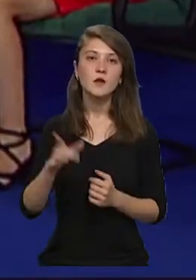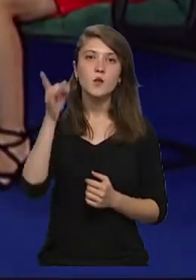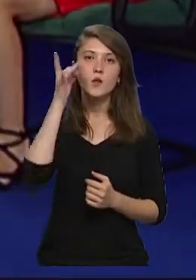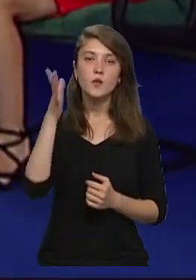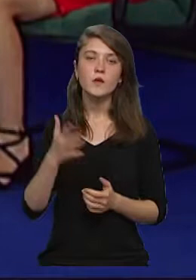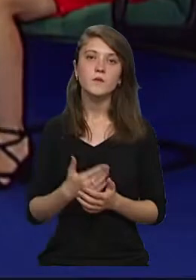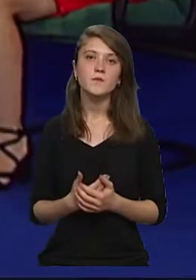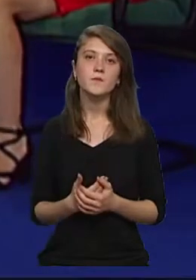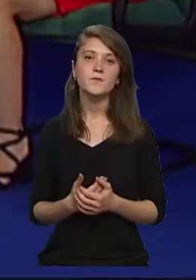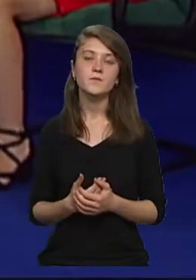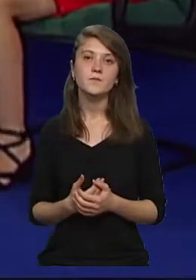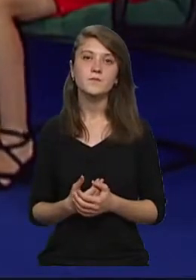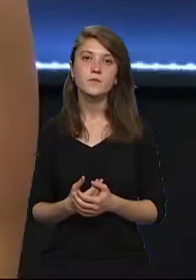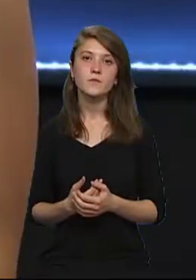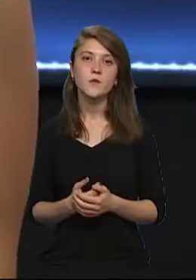писали проєкт на